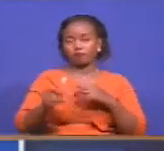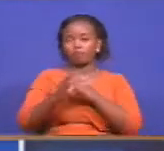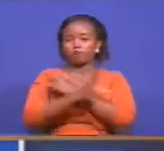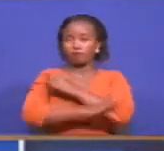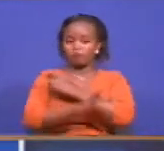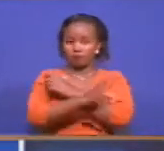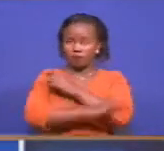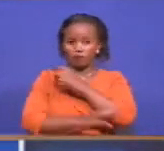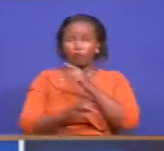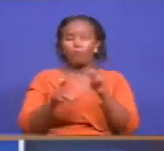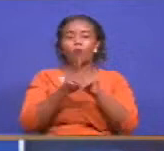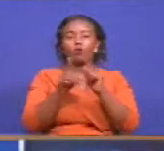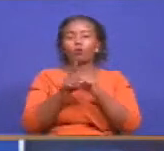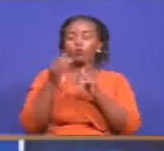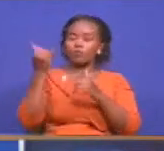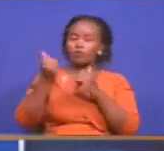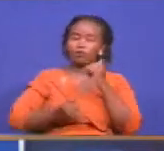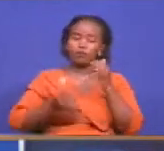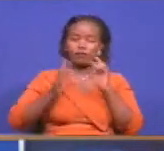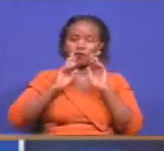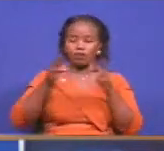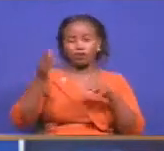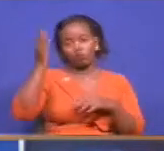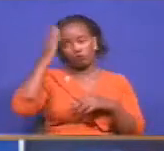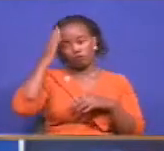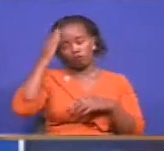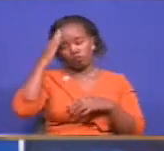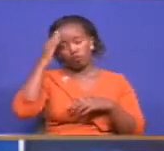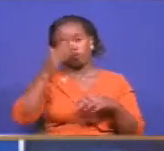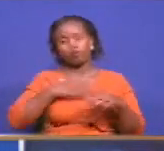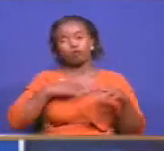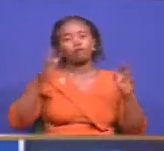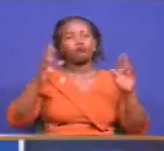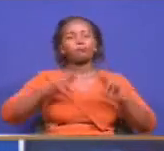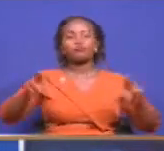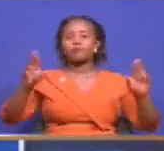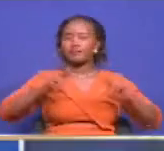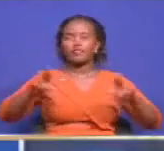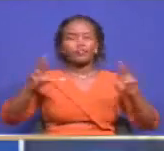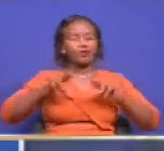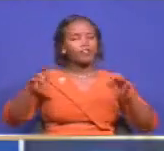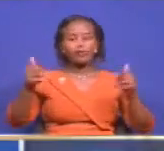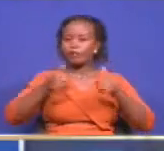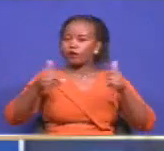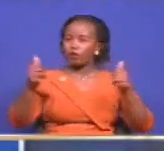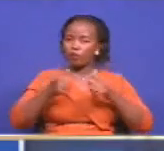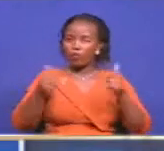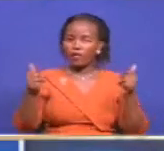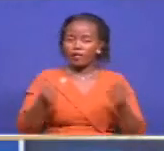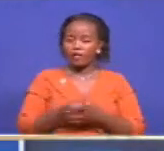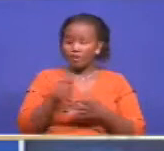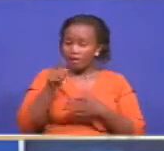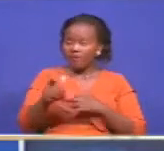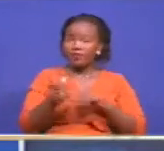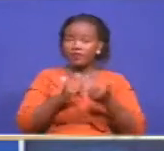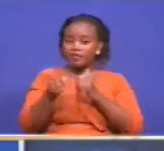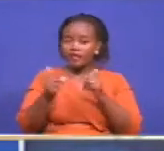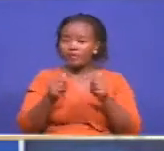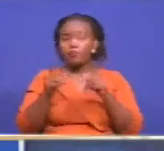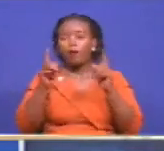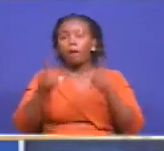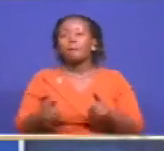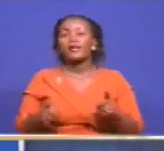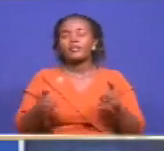last bout ya kesho nimejitayarisha vilivyo kwa hii game kwa lazima